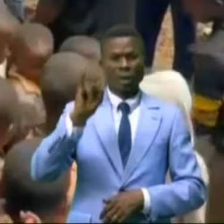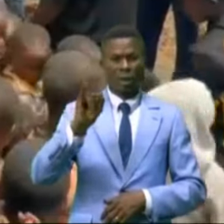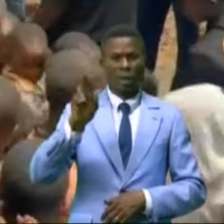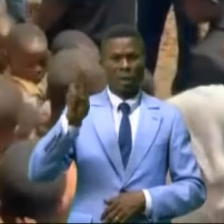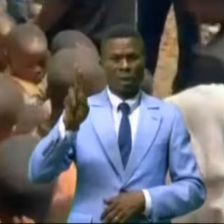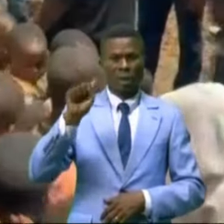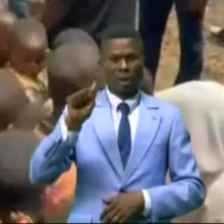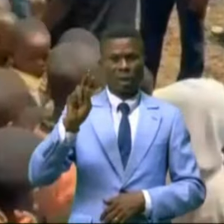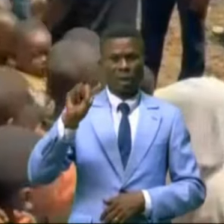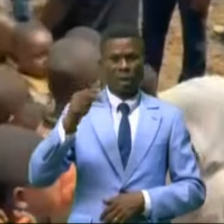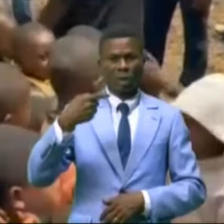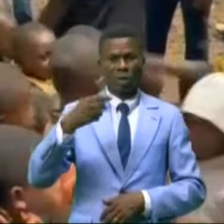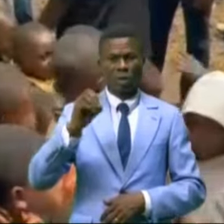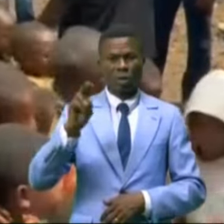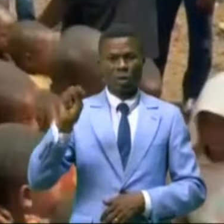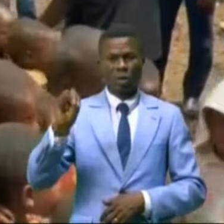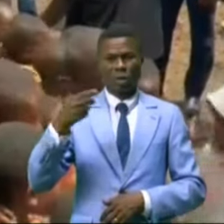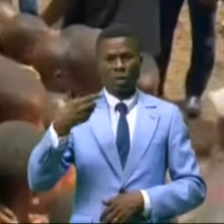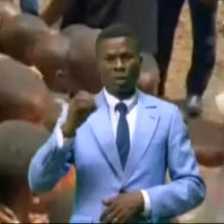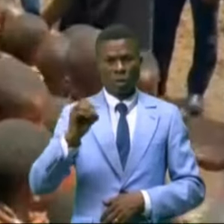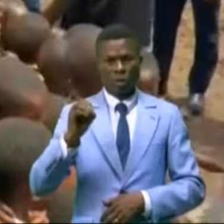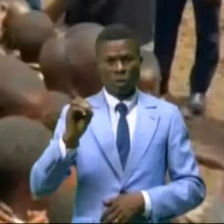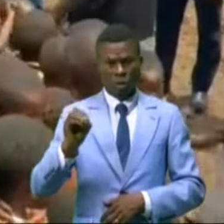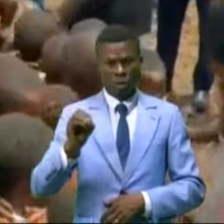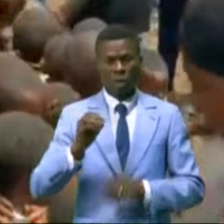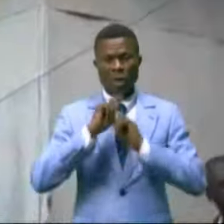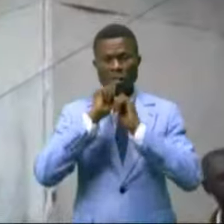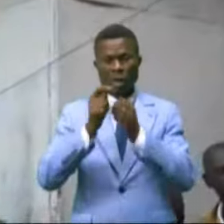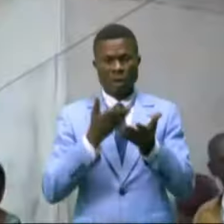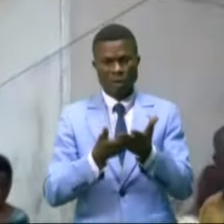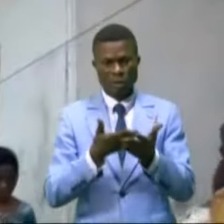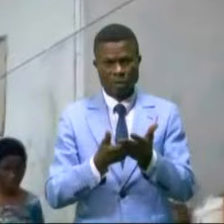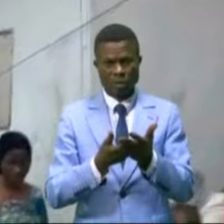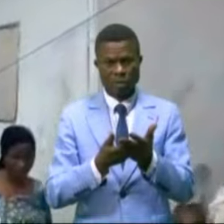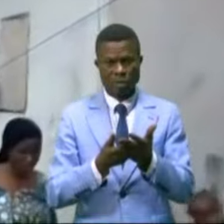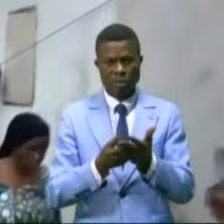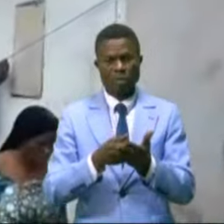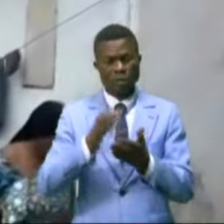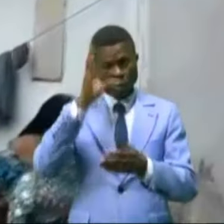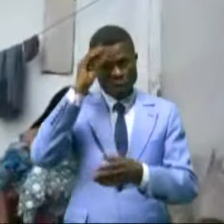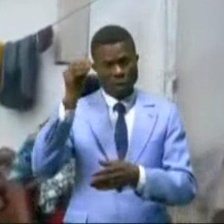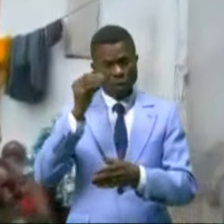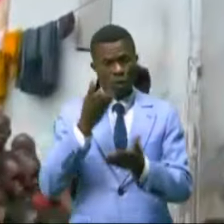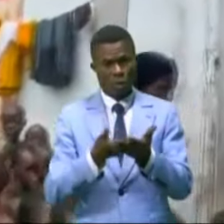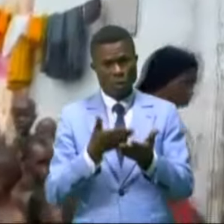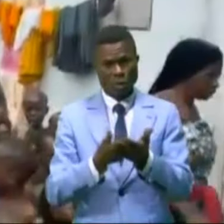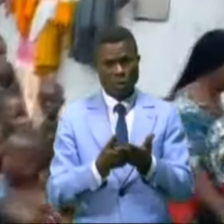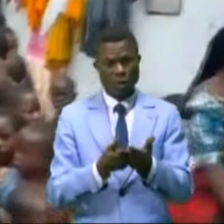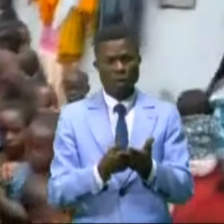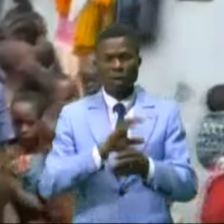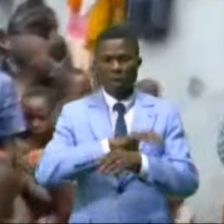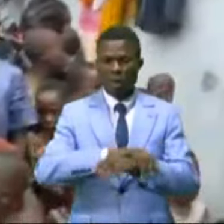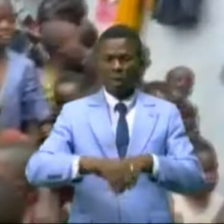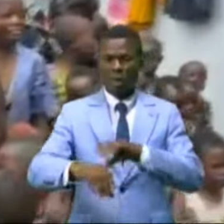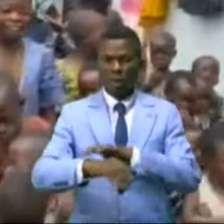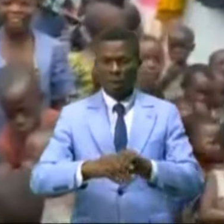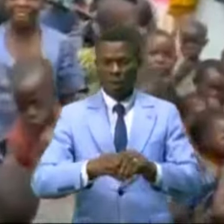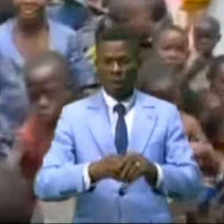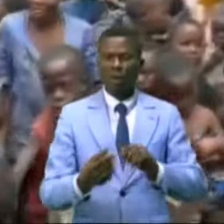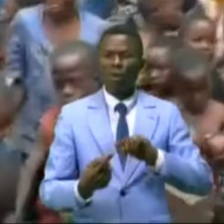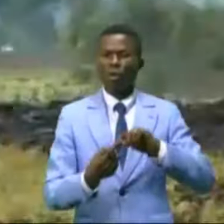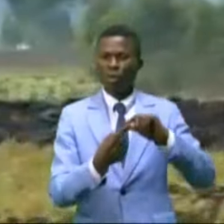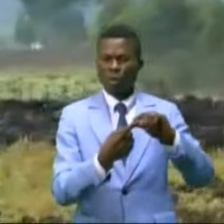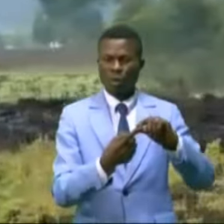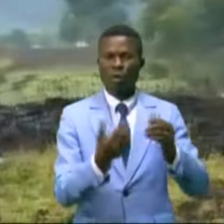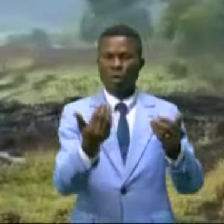kivou leur apportter une assistance ce geste posé par cet homme philanthropique vaut la compassion est exceptionnelle